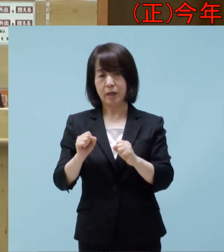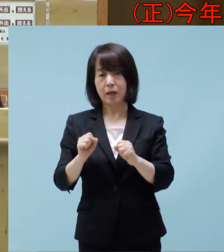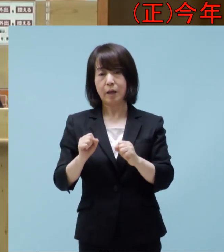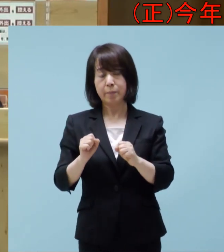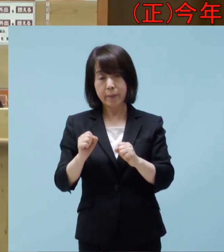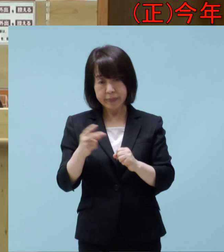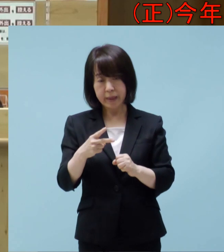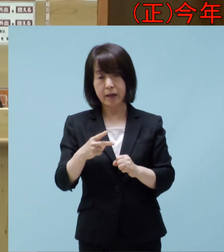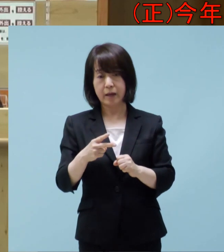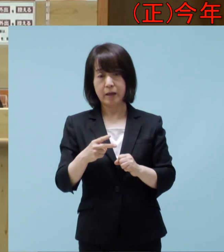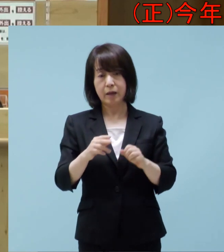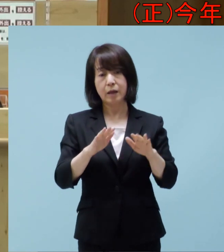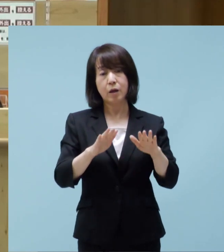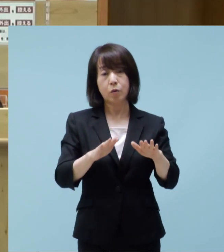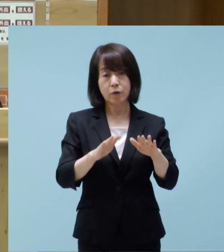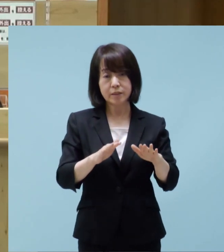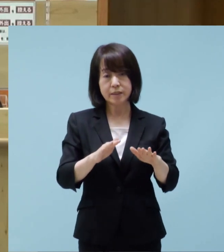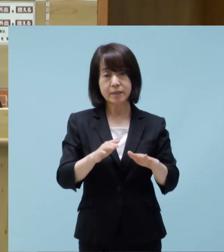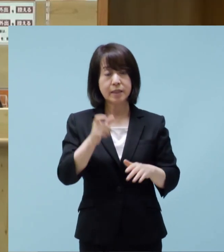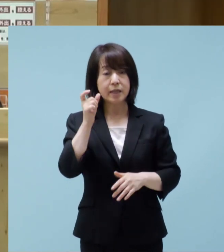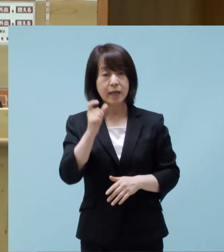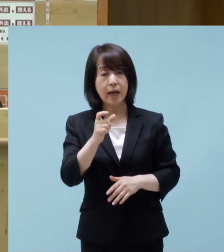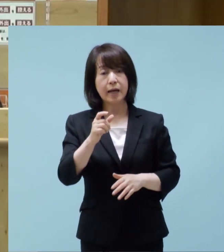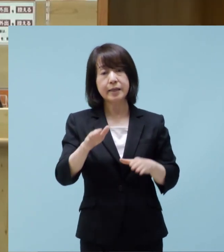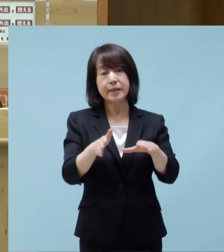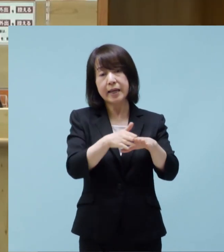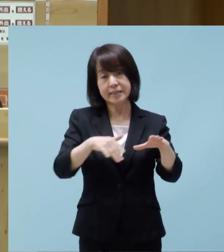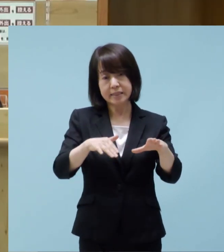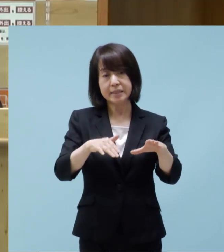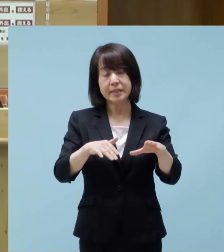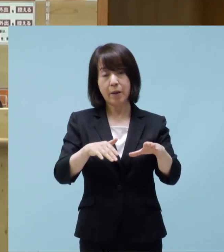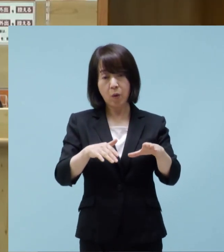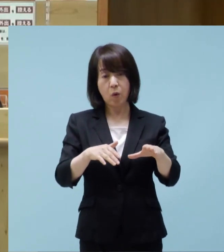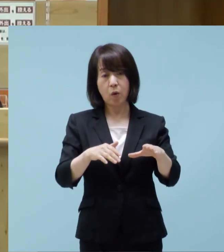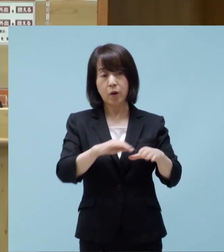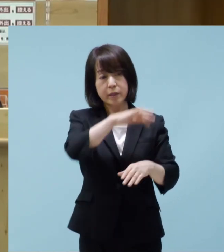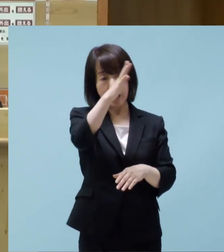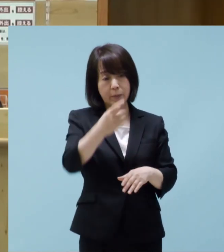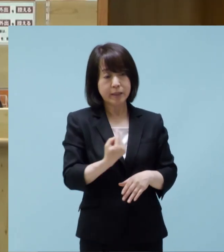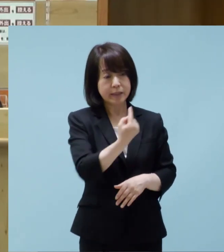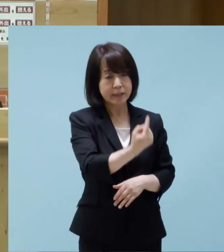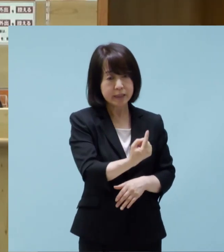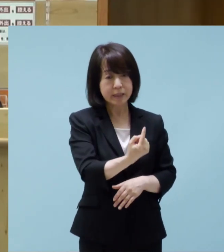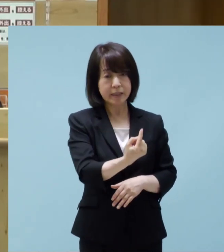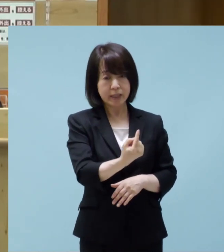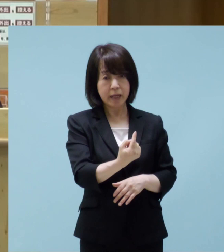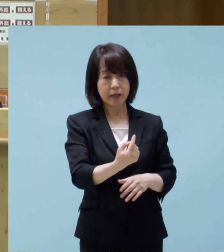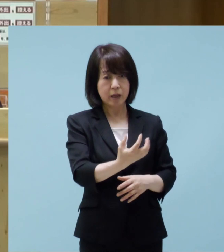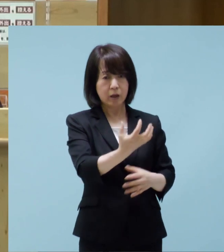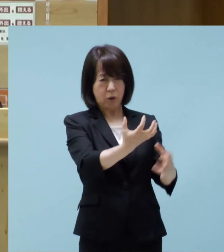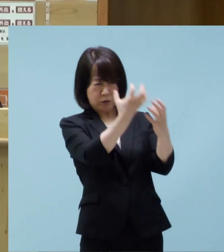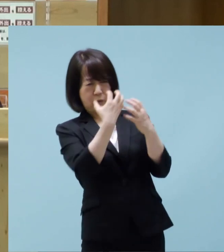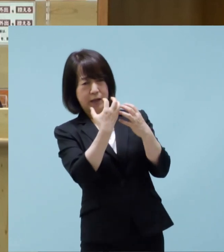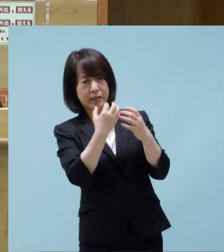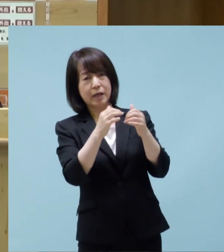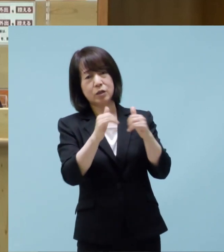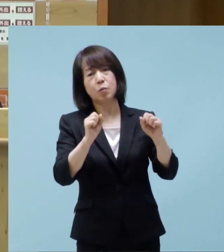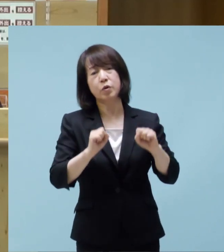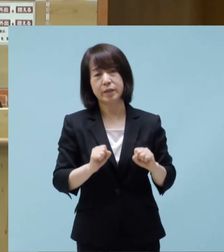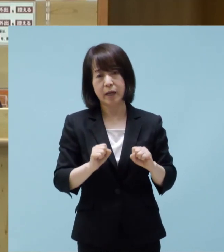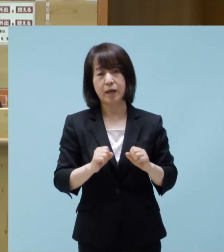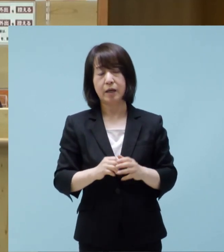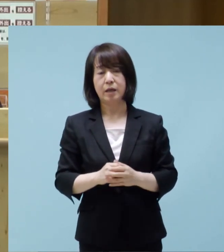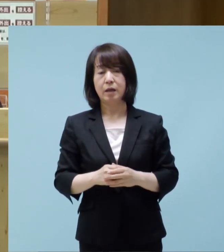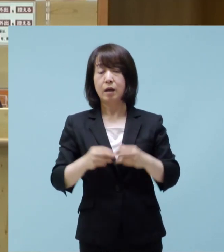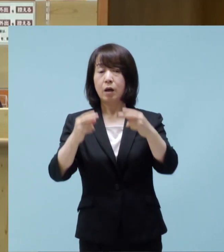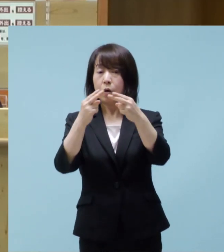の男性が熊に襲われて亡くなったりということがありました。はい。で、北海道ではそのヒグマ管理計画で共存、熊との共存というのを掲